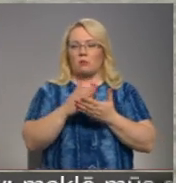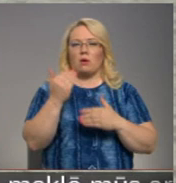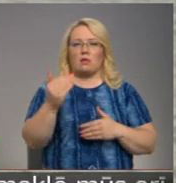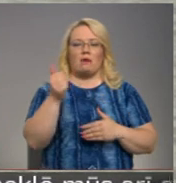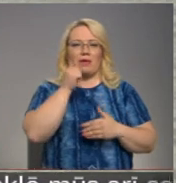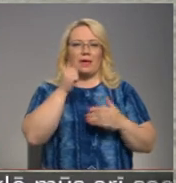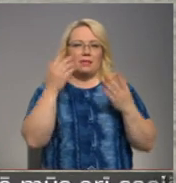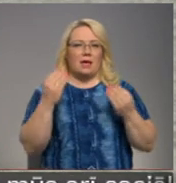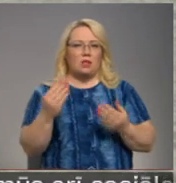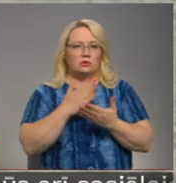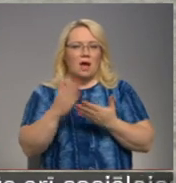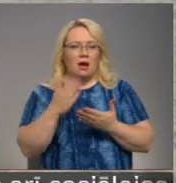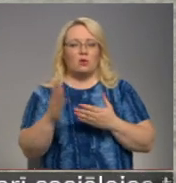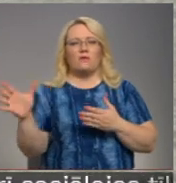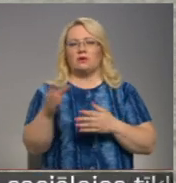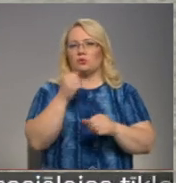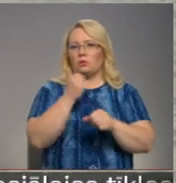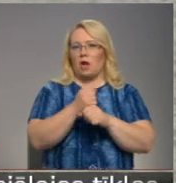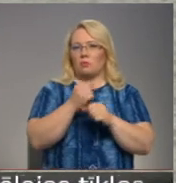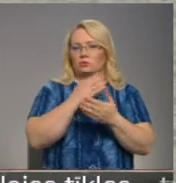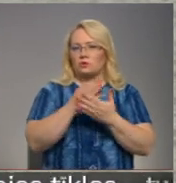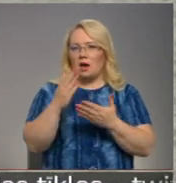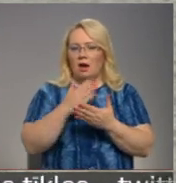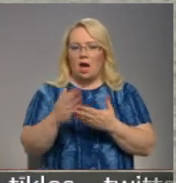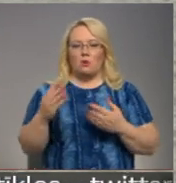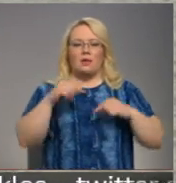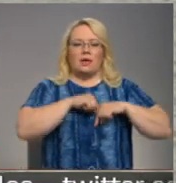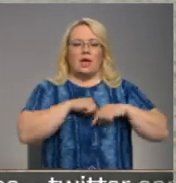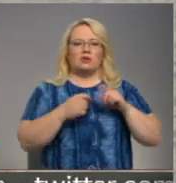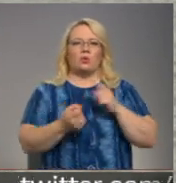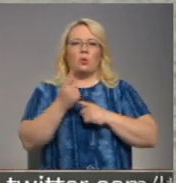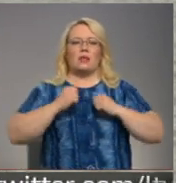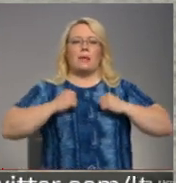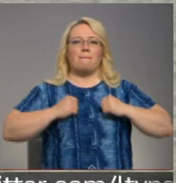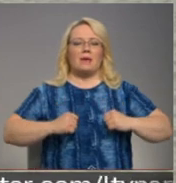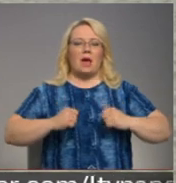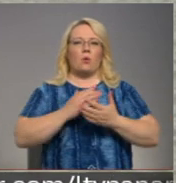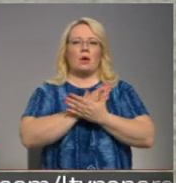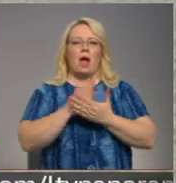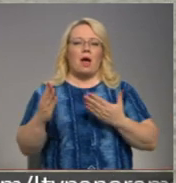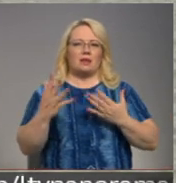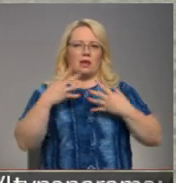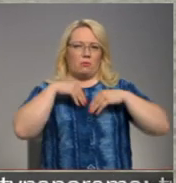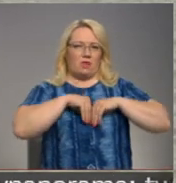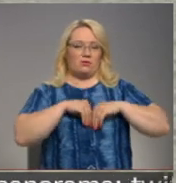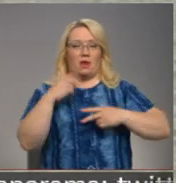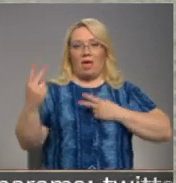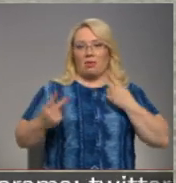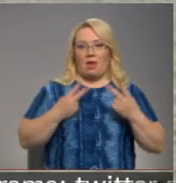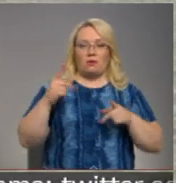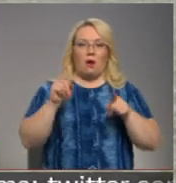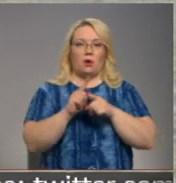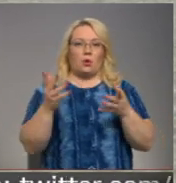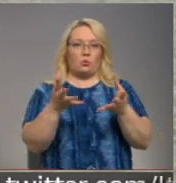sakārto, visus darbus sakārto. Tā es to sajūtu. Tad mieru un kārtību patiesībā iedveš arī un caur to enerģiju droši vien, kuru